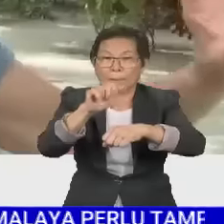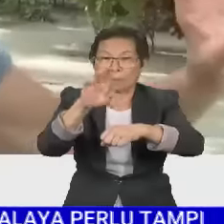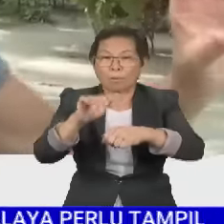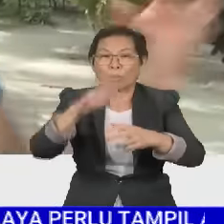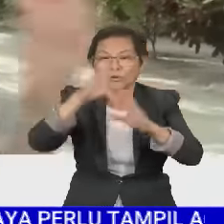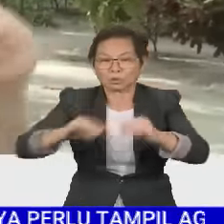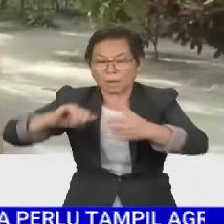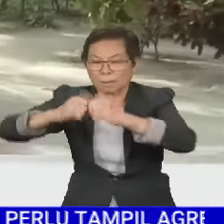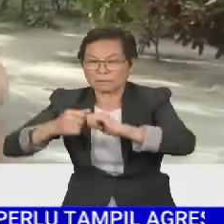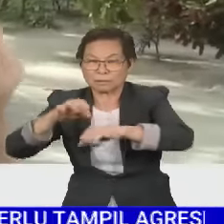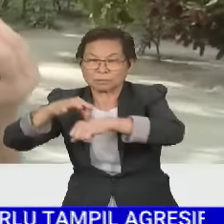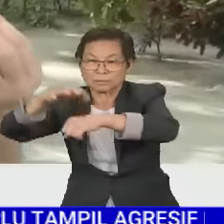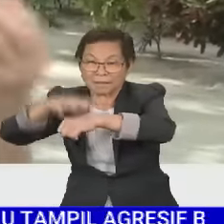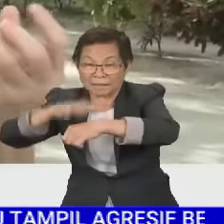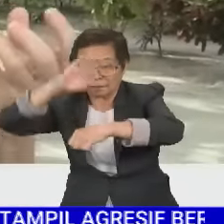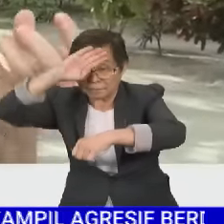ini